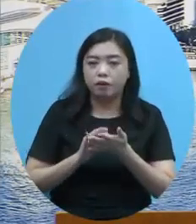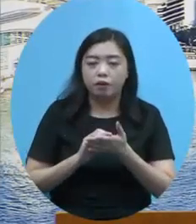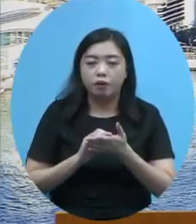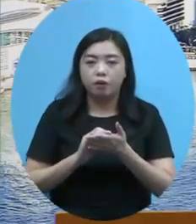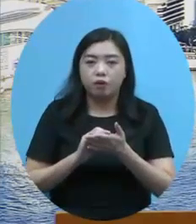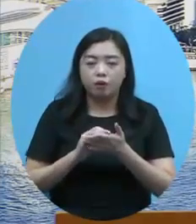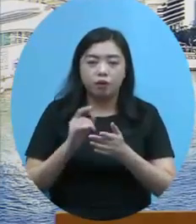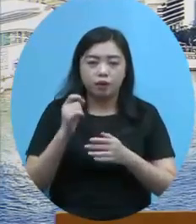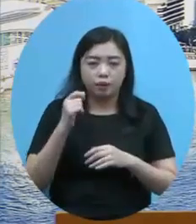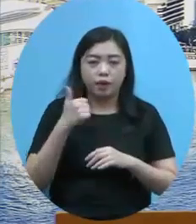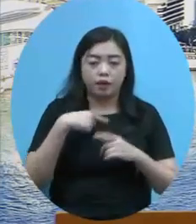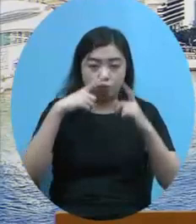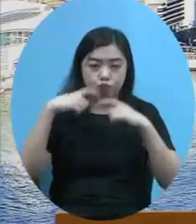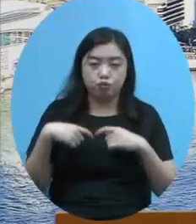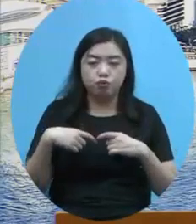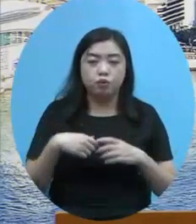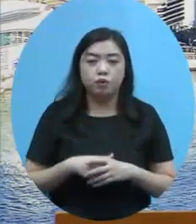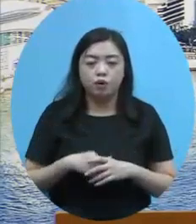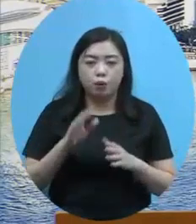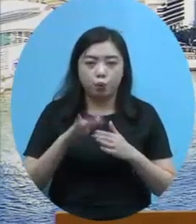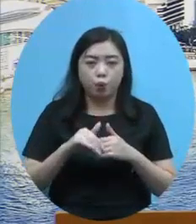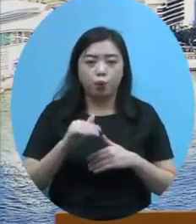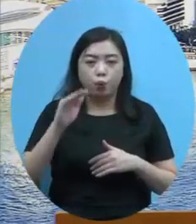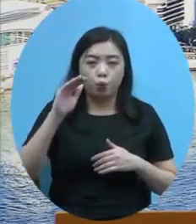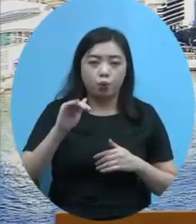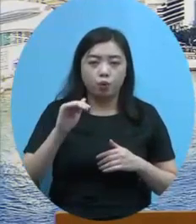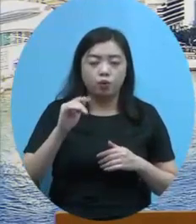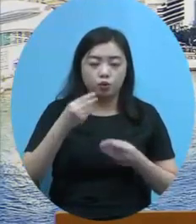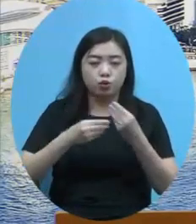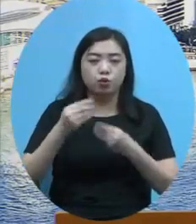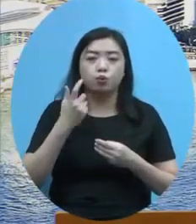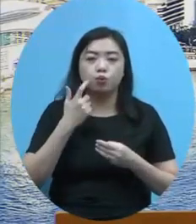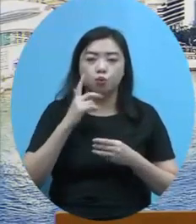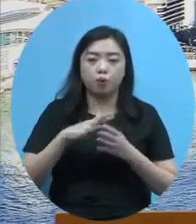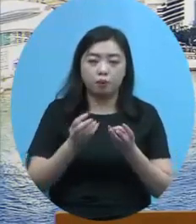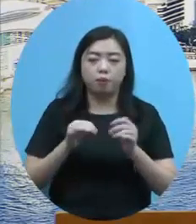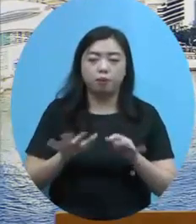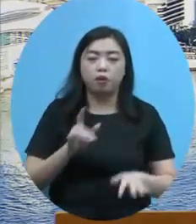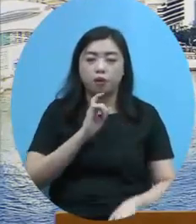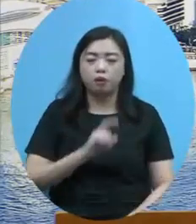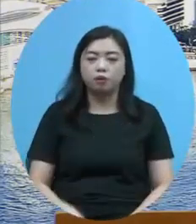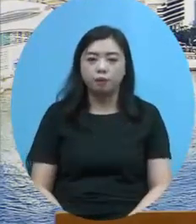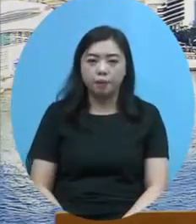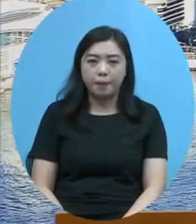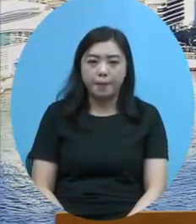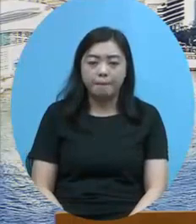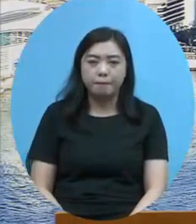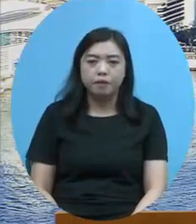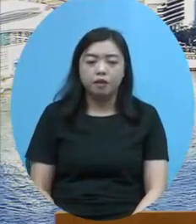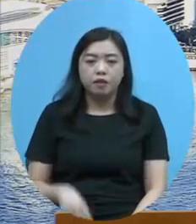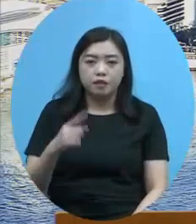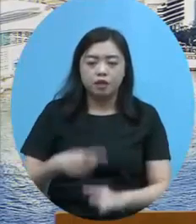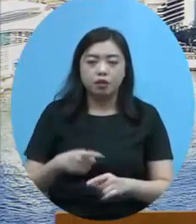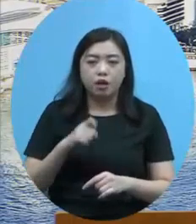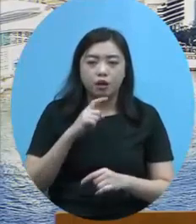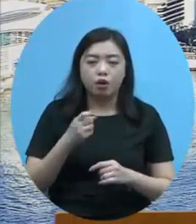係要除口罩嘅地方咧，都係會係有一啲嘅傳播或者有啲嘅爆發出現嘅。咁其實香港喺